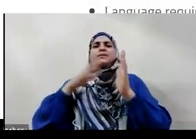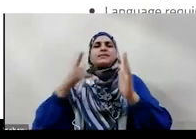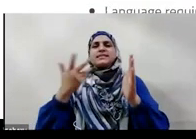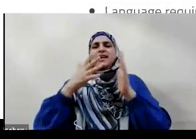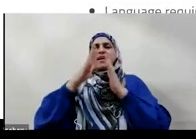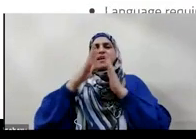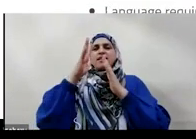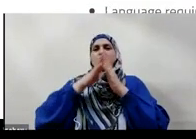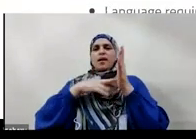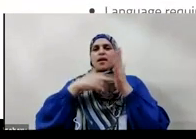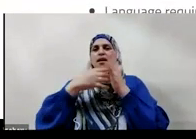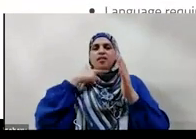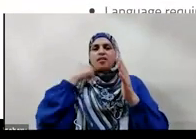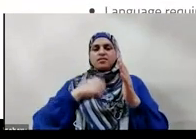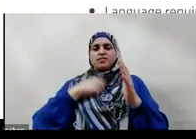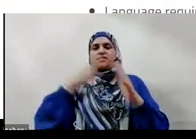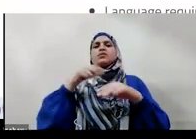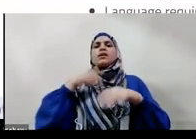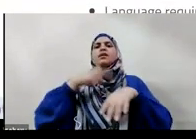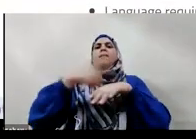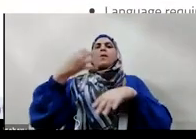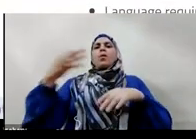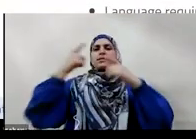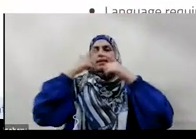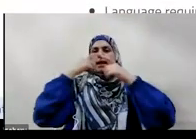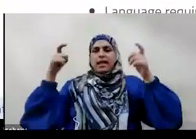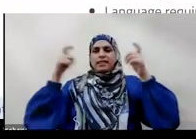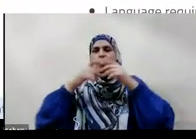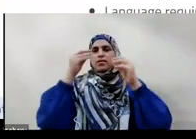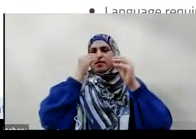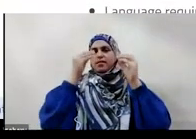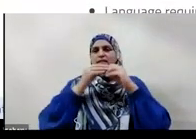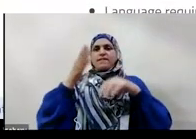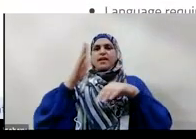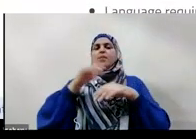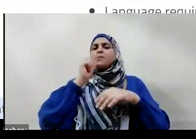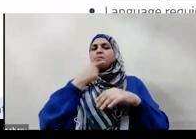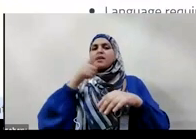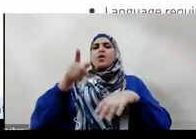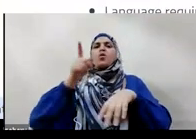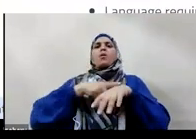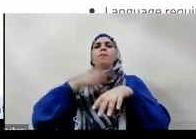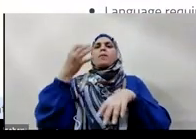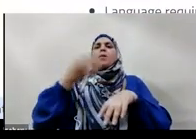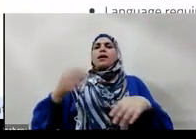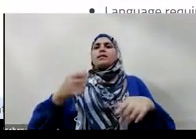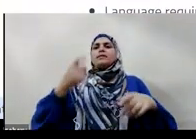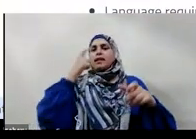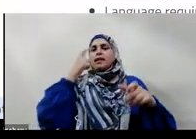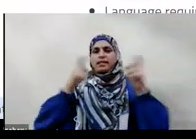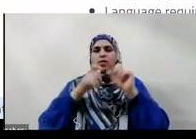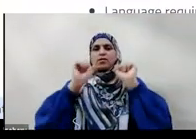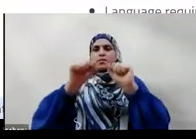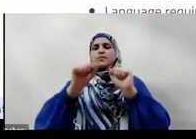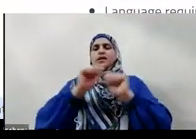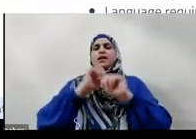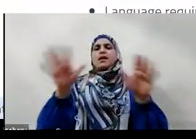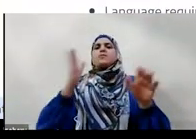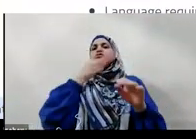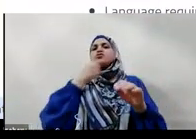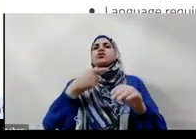الندوات التعريفية اللي الهيئة بتعقدها على البرنامج في الفترات المقبلة، ومواعيد الندوات الـ Q&A sessions اللي